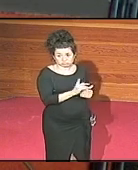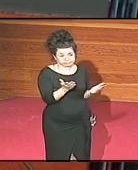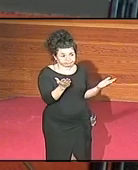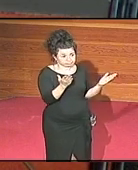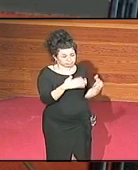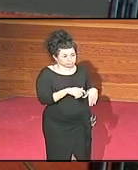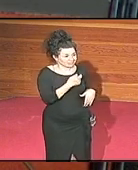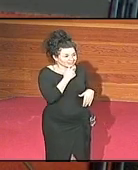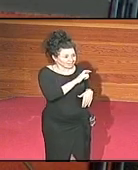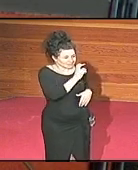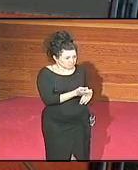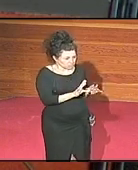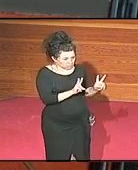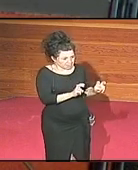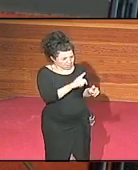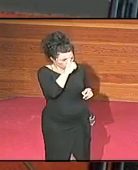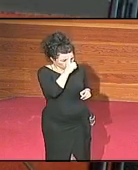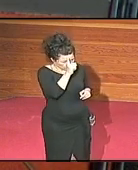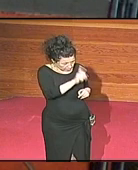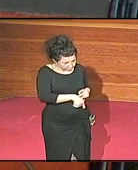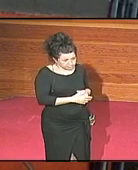badago, baina ba,